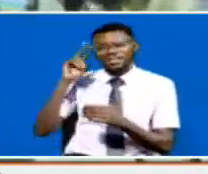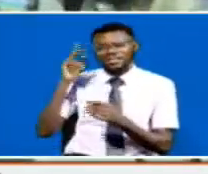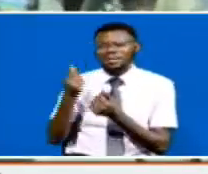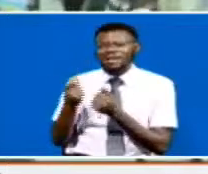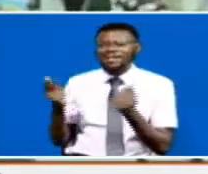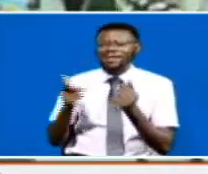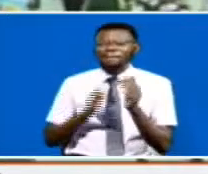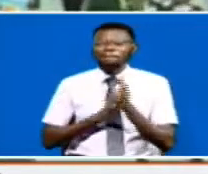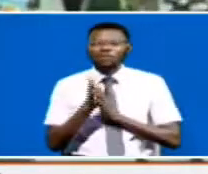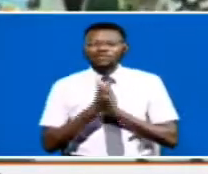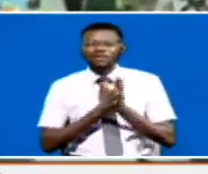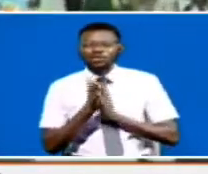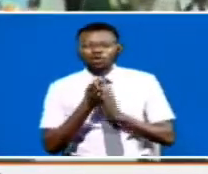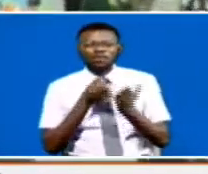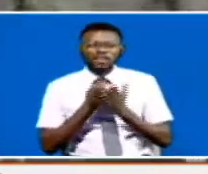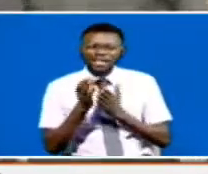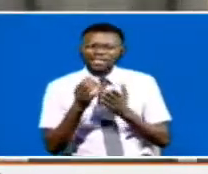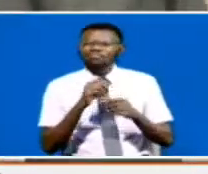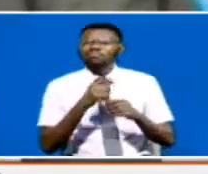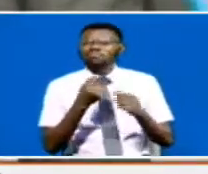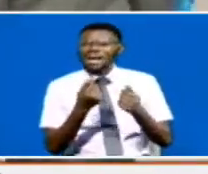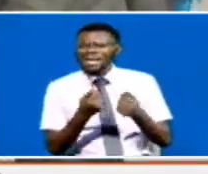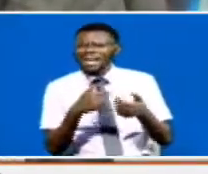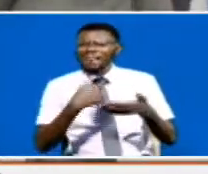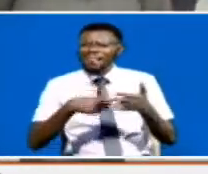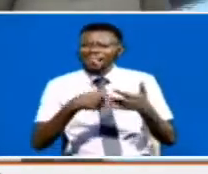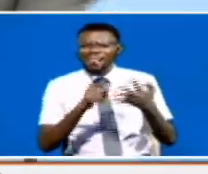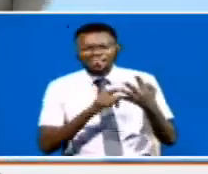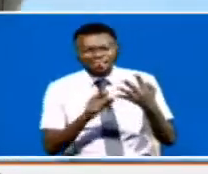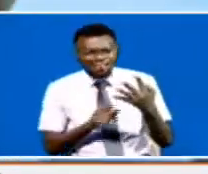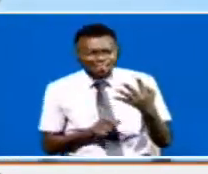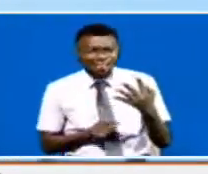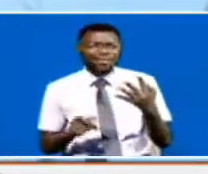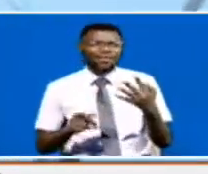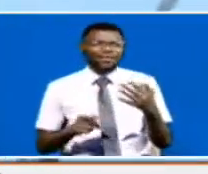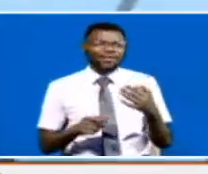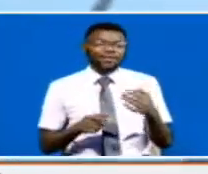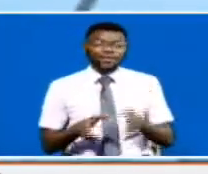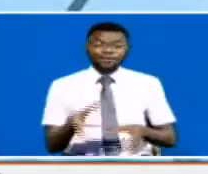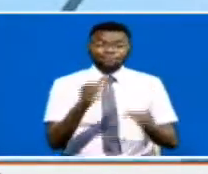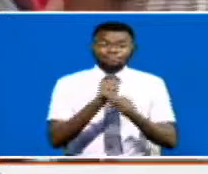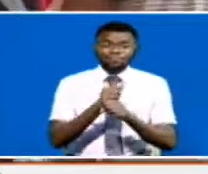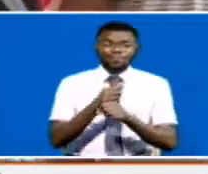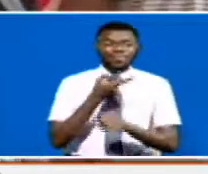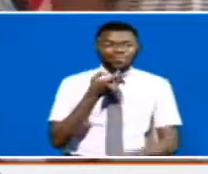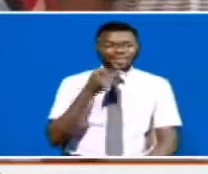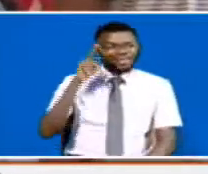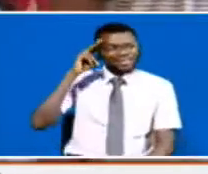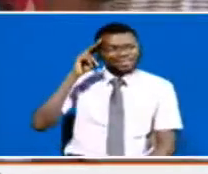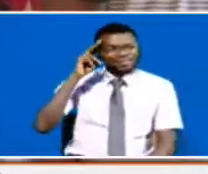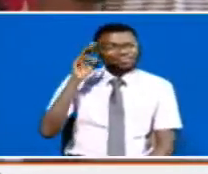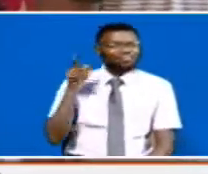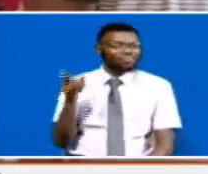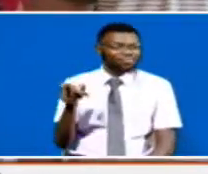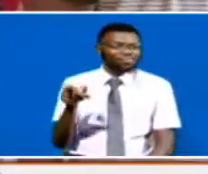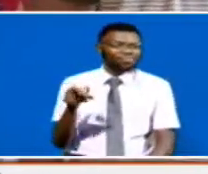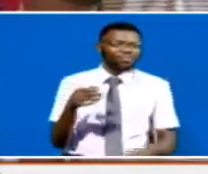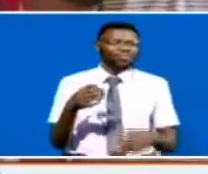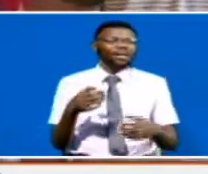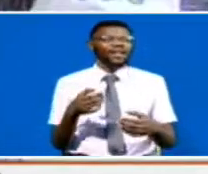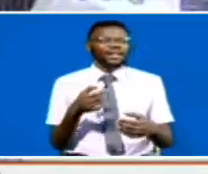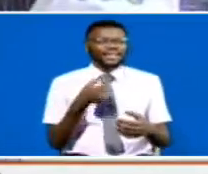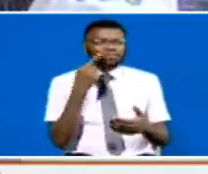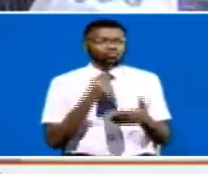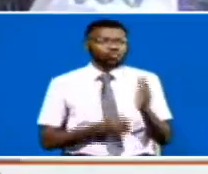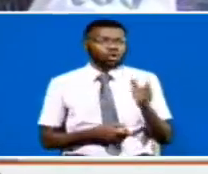fedha za majarida ya shule na nyinginezo. Muungano wa wazazi nchini chini ya mwenyekiti wao Silas Obuhata